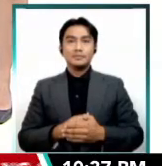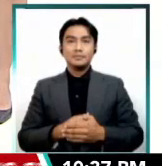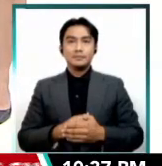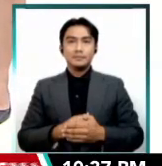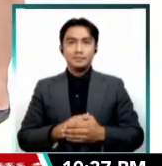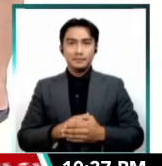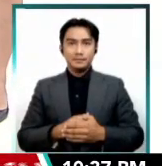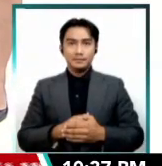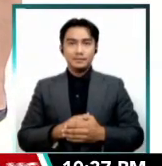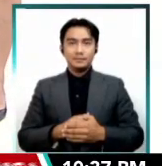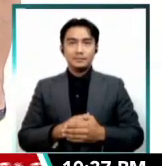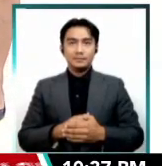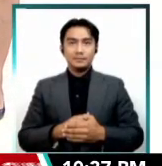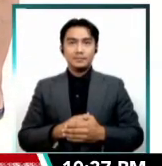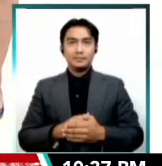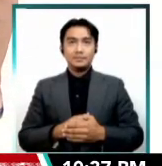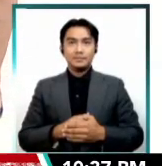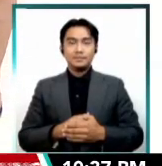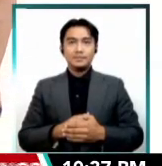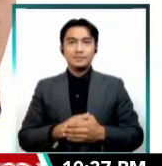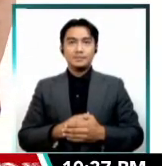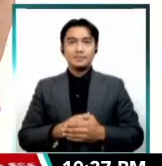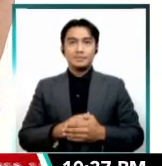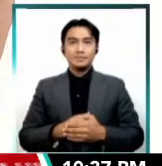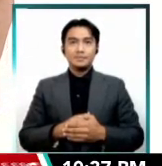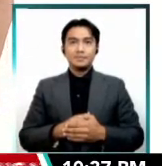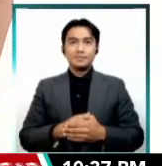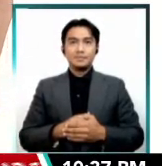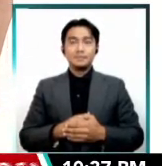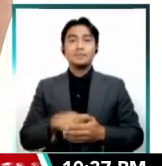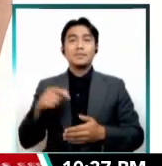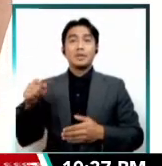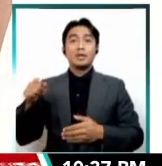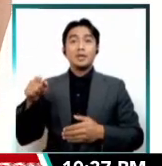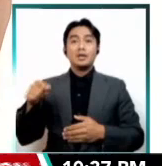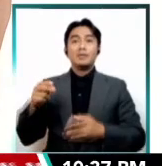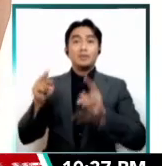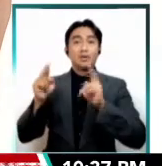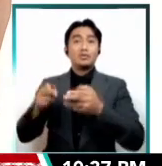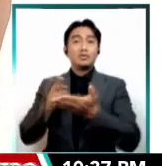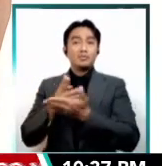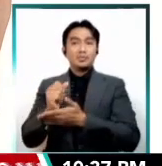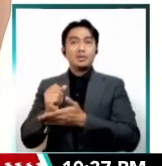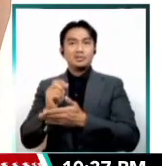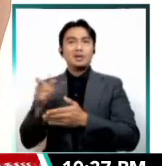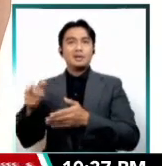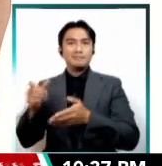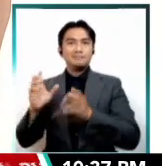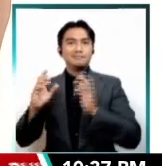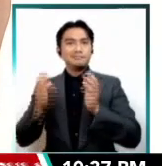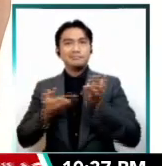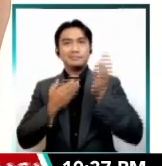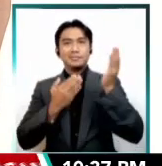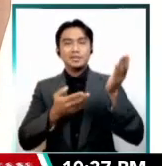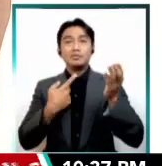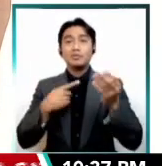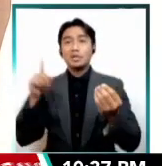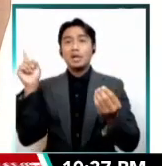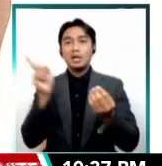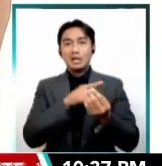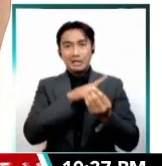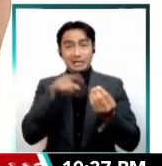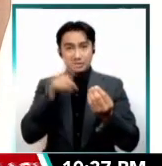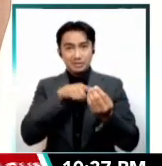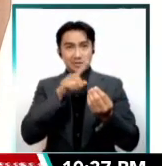Naghahay ng petisyon sa Commission on Elections ang ilang human rights organizations para kanselahin ang Certificate of Candidacy sa